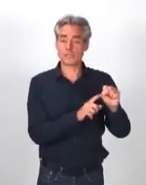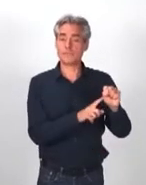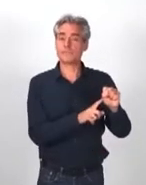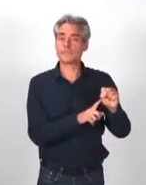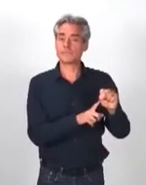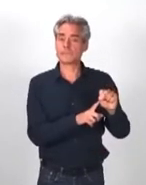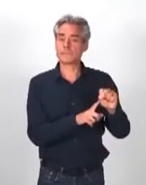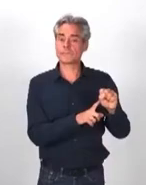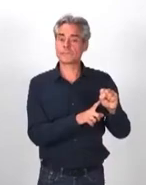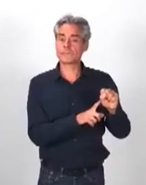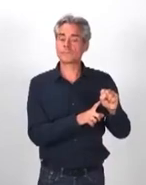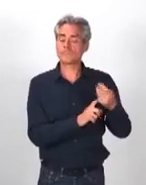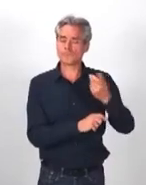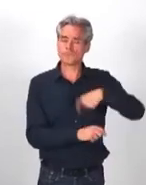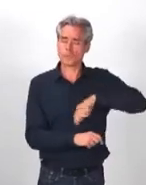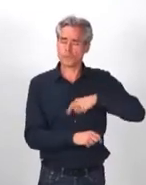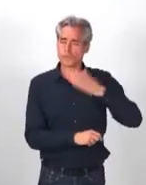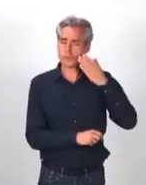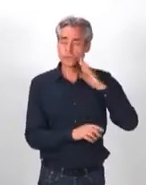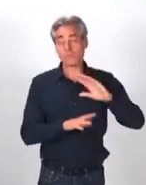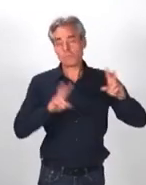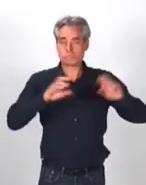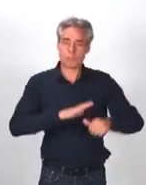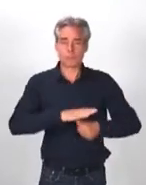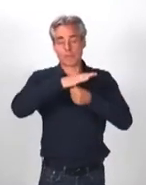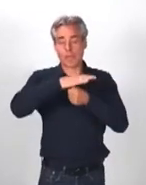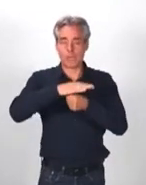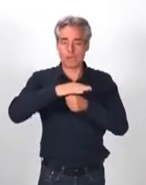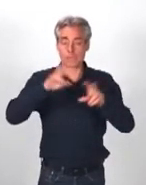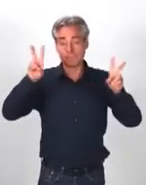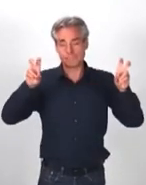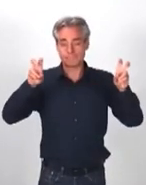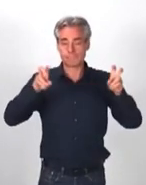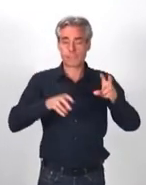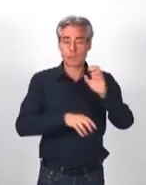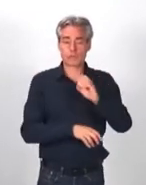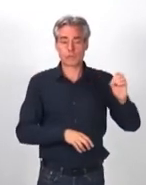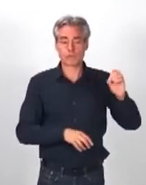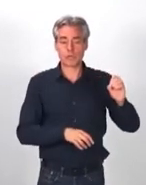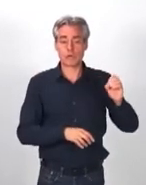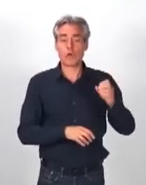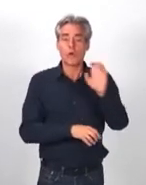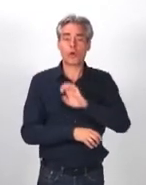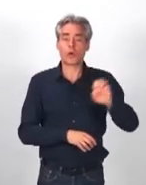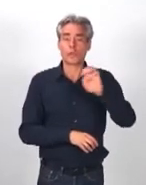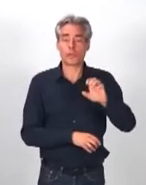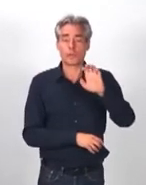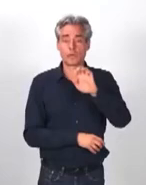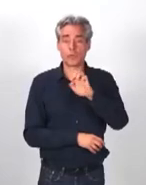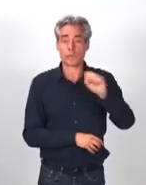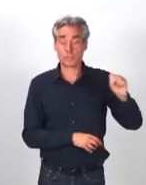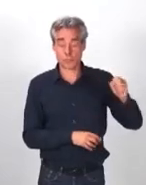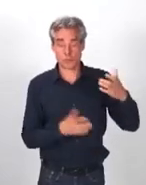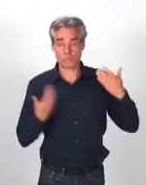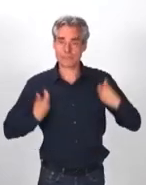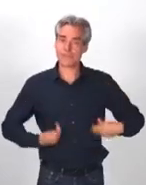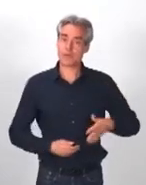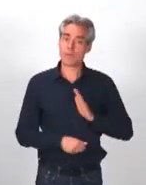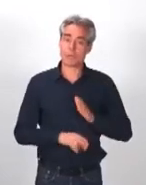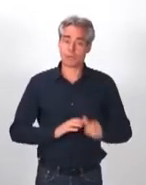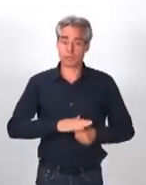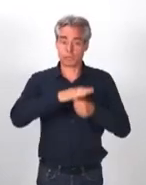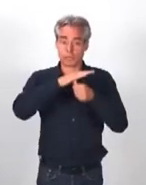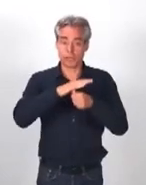L'ESS, nous sommes devenus capitale occidentale, on va dire, ou européenne de l'ESS. Eh bien,